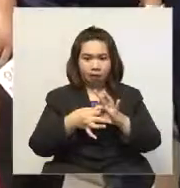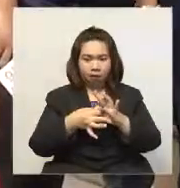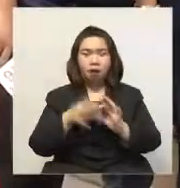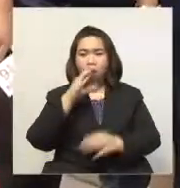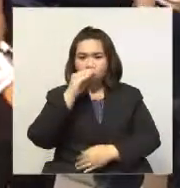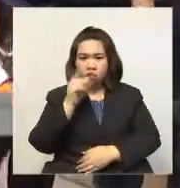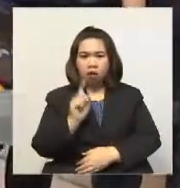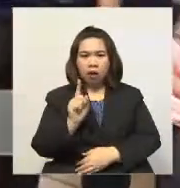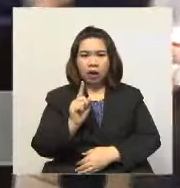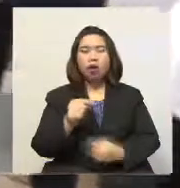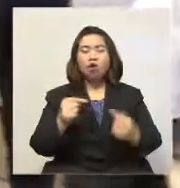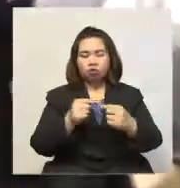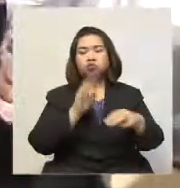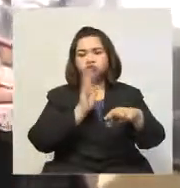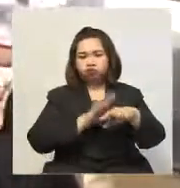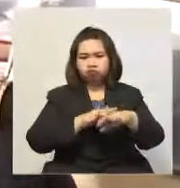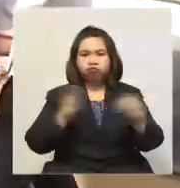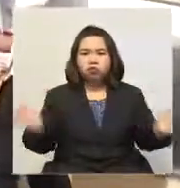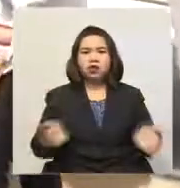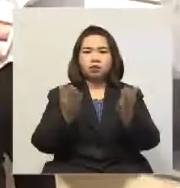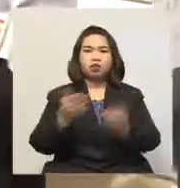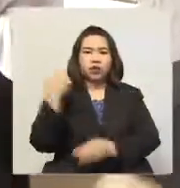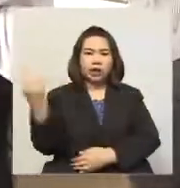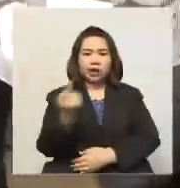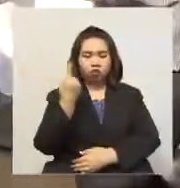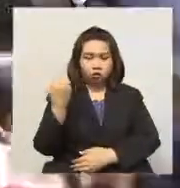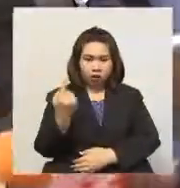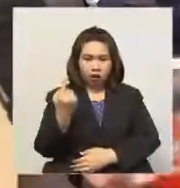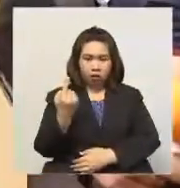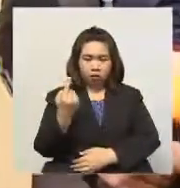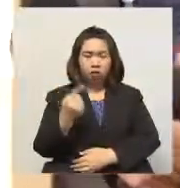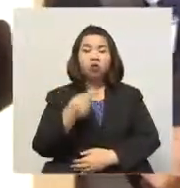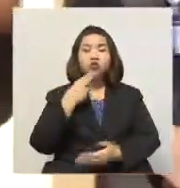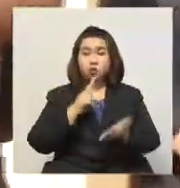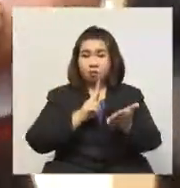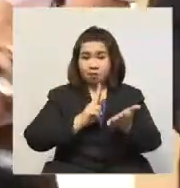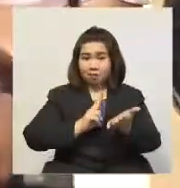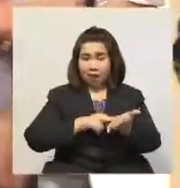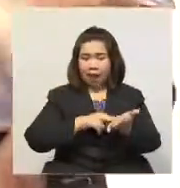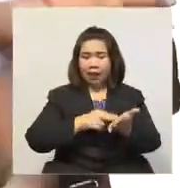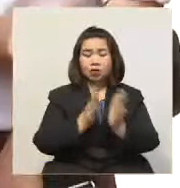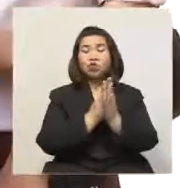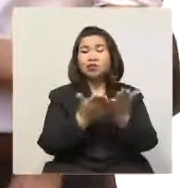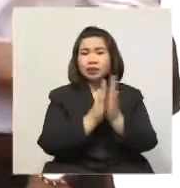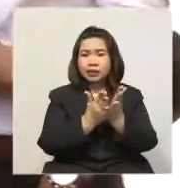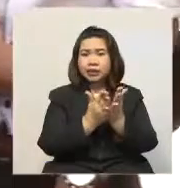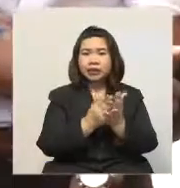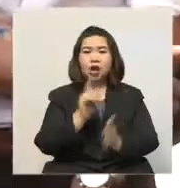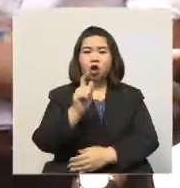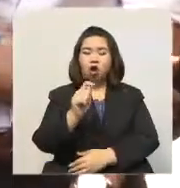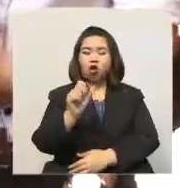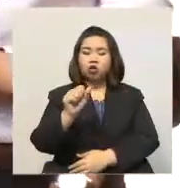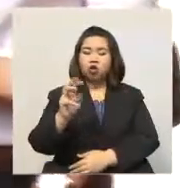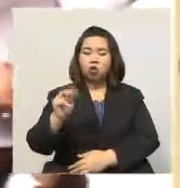ก็พูดถึงเรื่องของการกระตุ้นการท่องเที่ยวโดยบอกถึงการทำหนังสือท่องเที่ยวอสท.ประจำเดือนตุลา